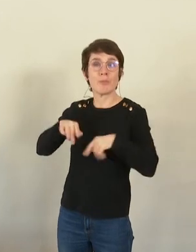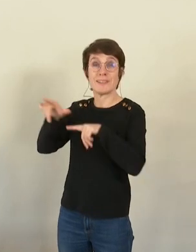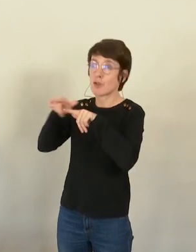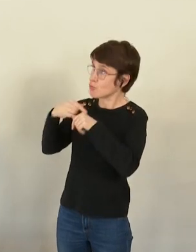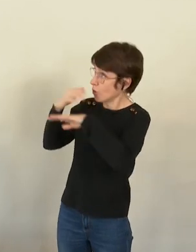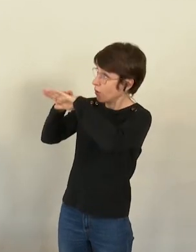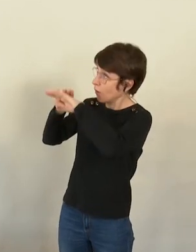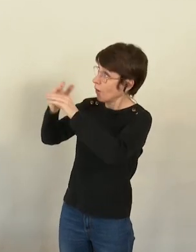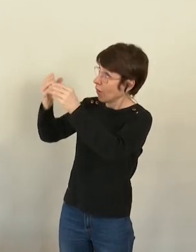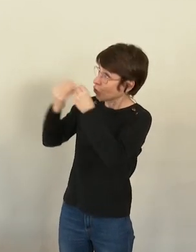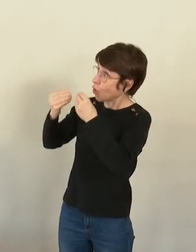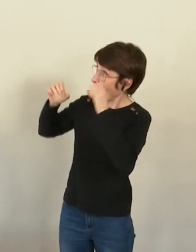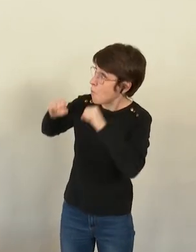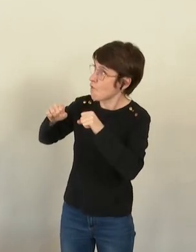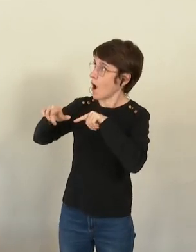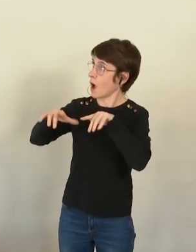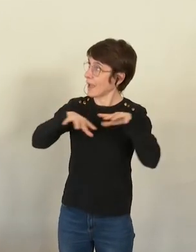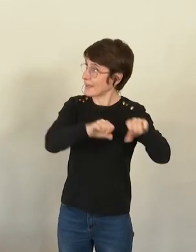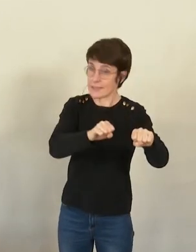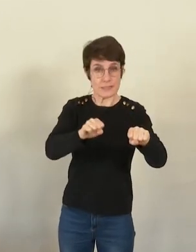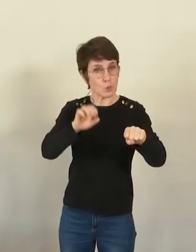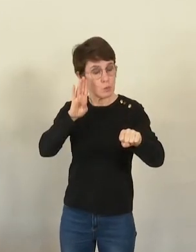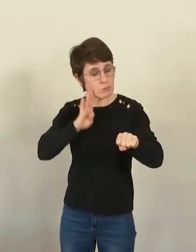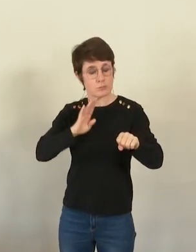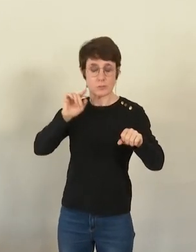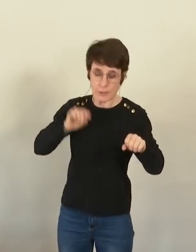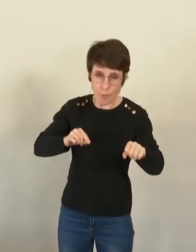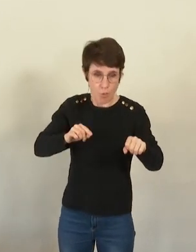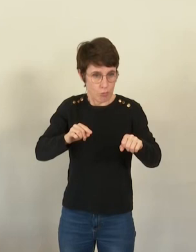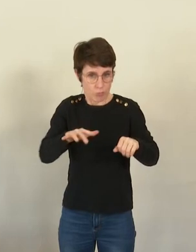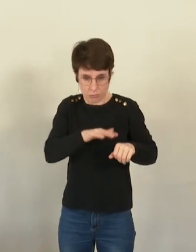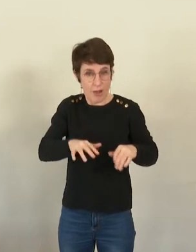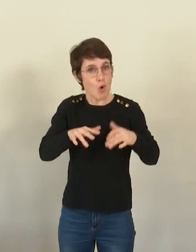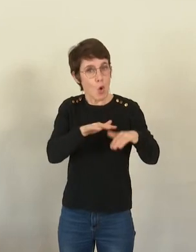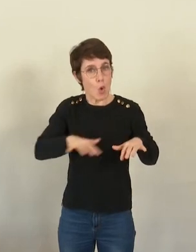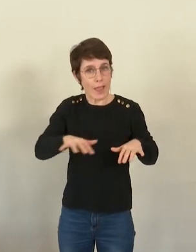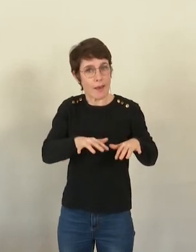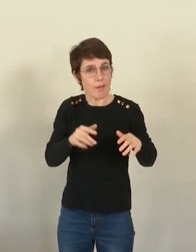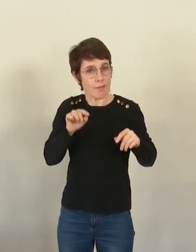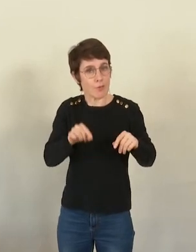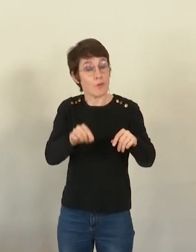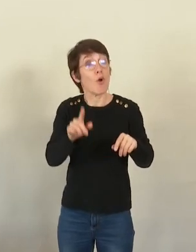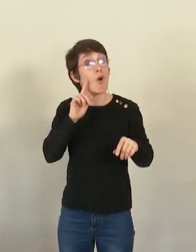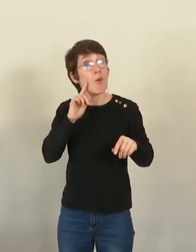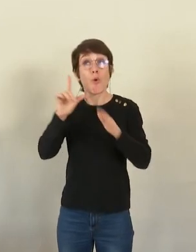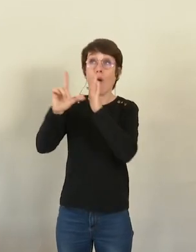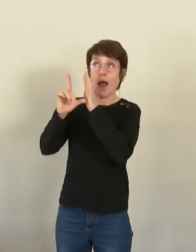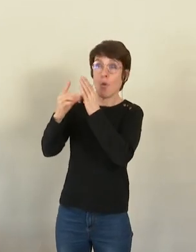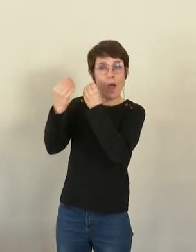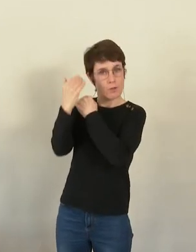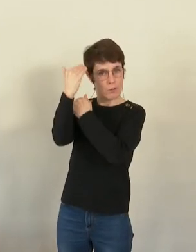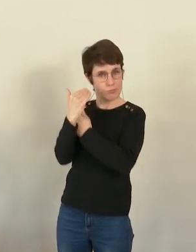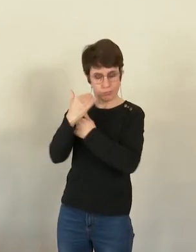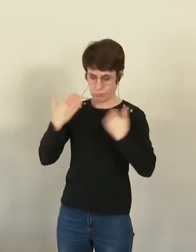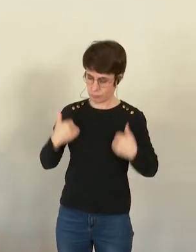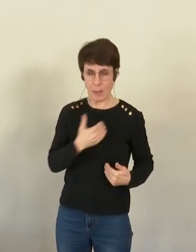réquisition que je demande de renforcer à l'échelle locale parce que c'est bien par ce renforcement également législative des compétences